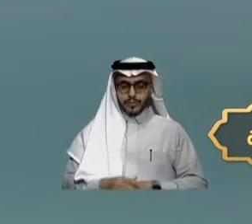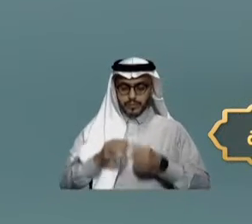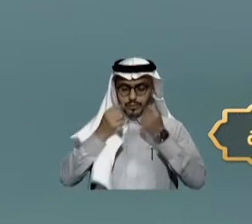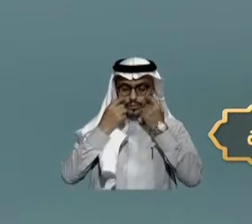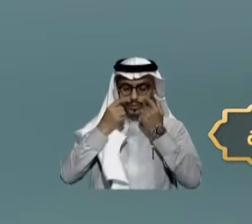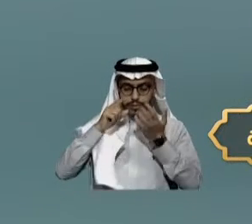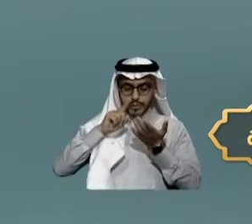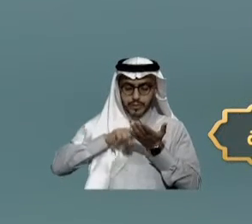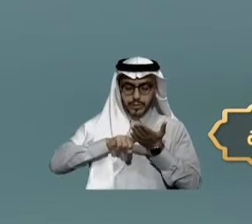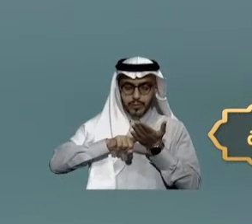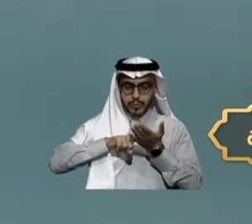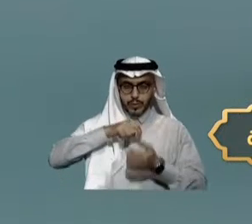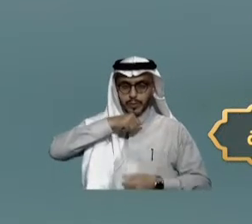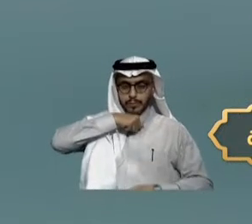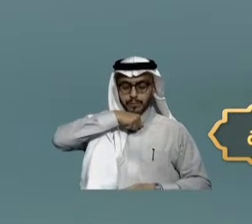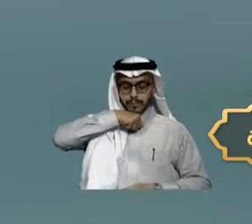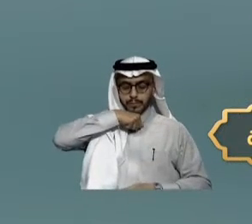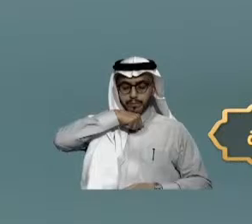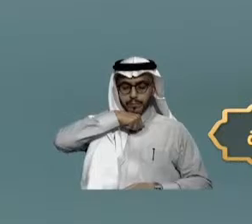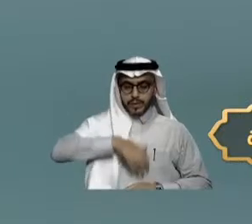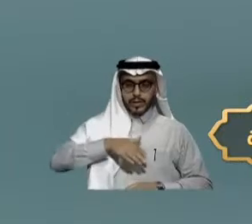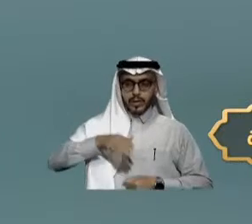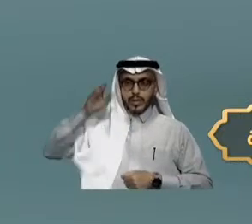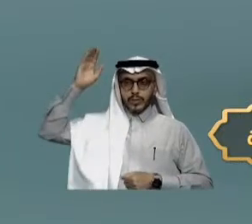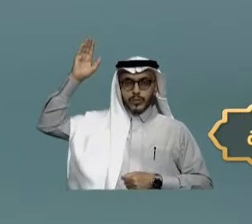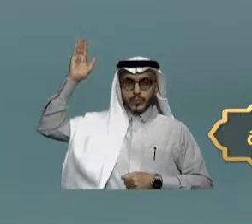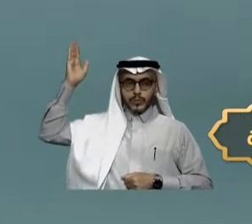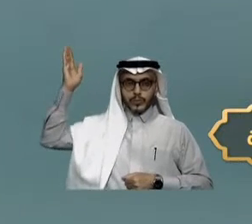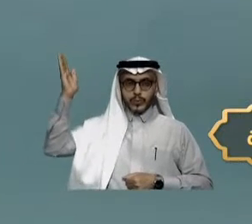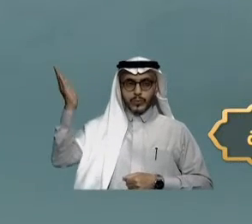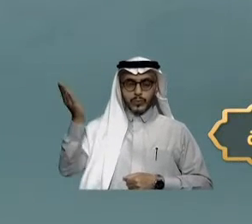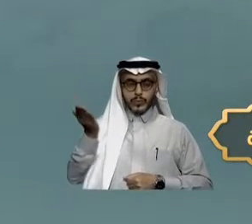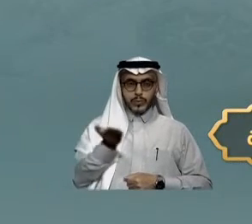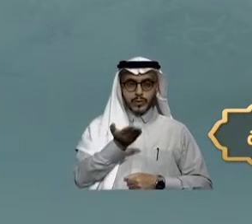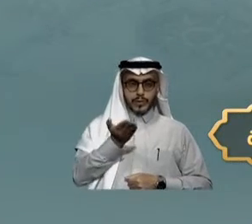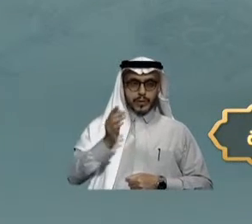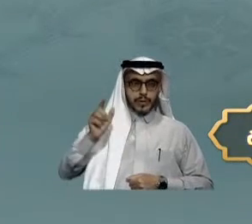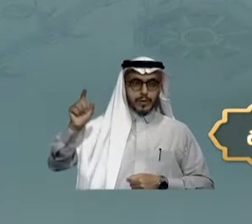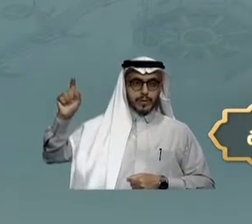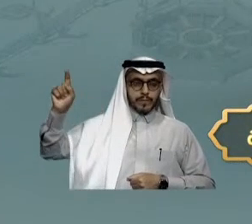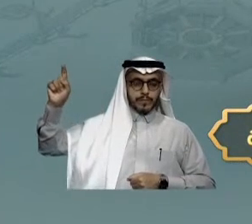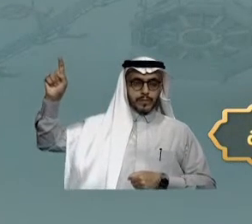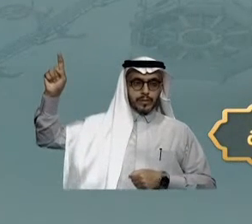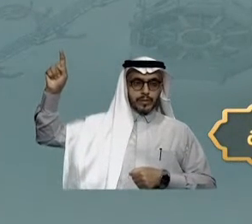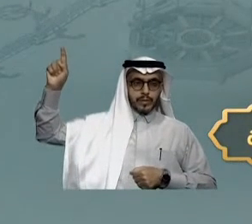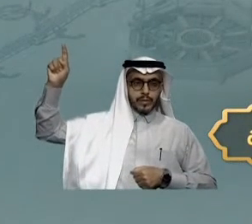الله، أشهد أن محمد رسول